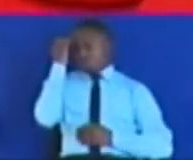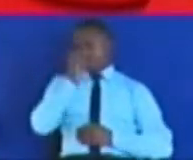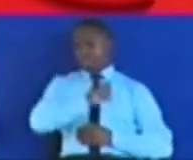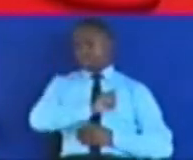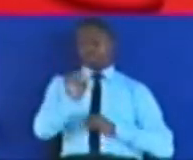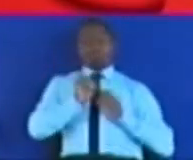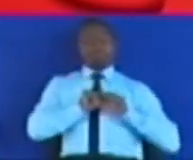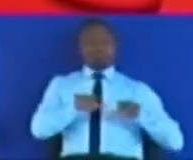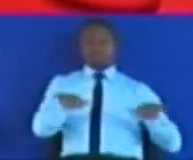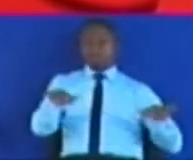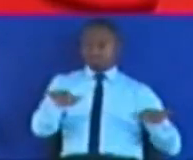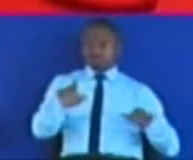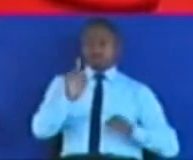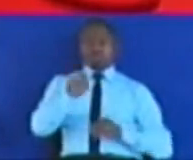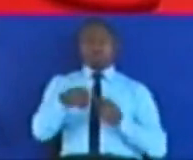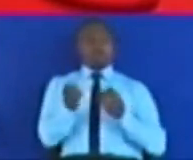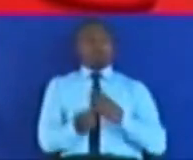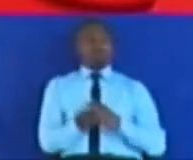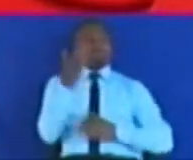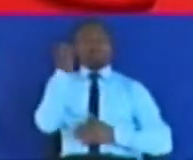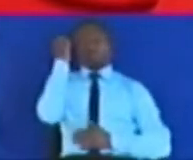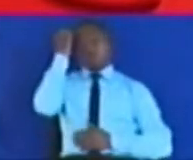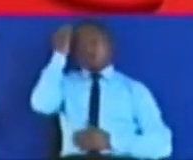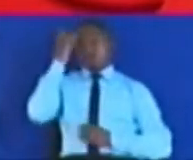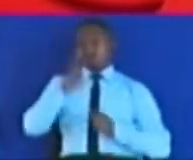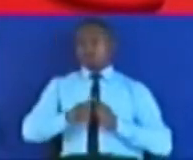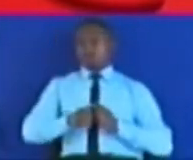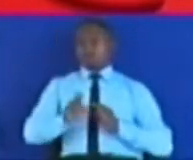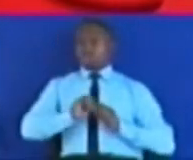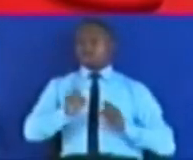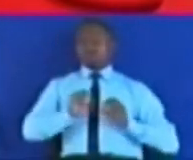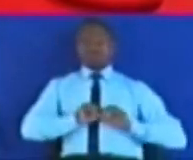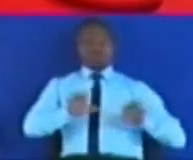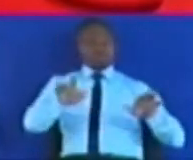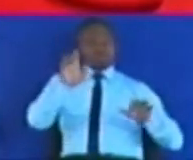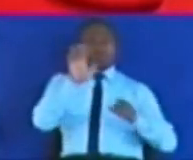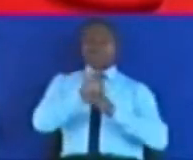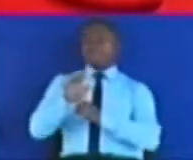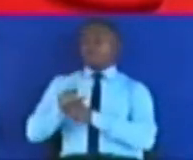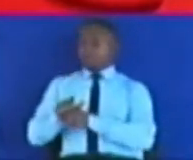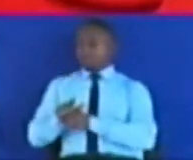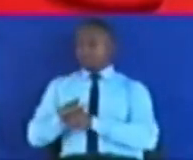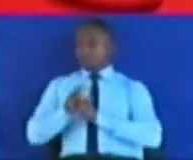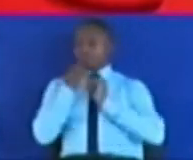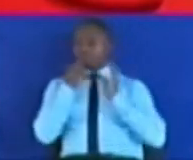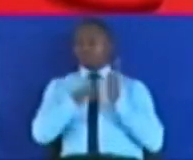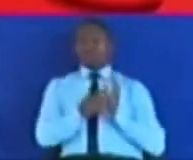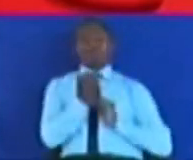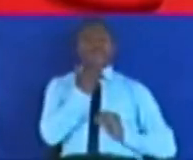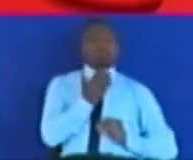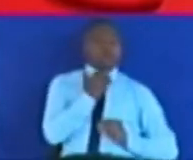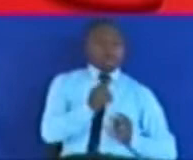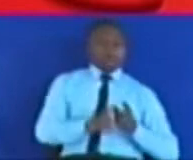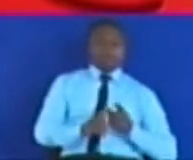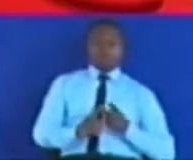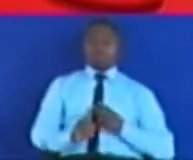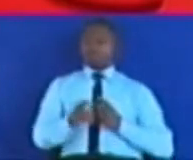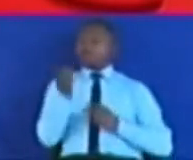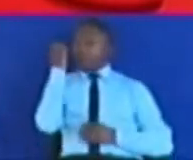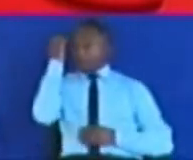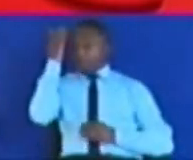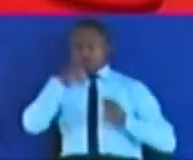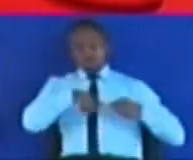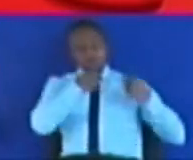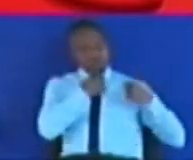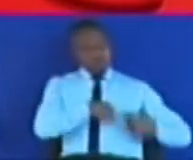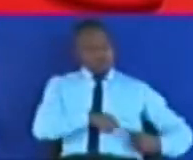yasiyoambukiza. Kumekuwa kuna mlipuko wa magonjwa yasiyoambukiza kwa wananchi mengi sana. Mfano kisukari, magonjwa ya